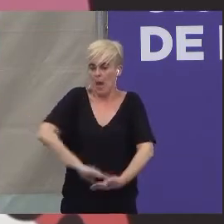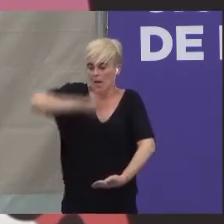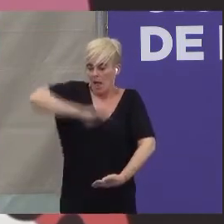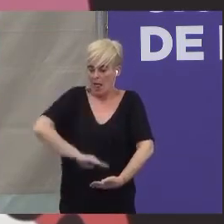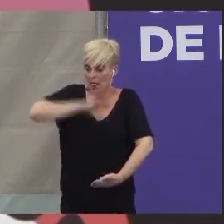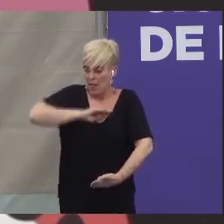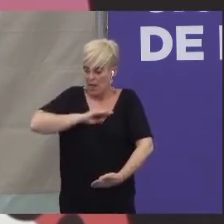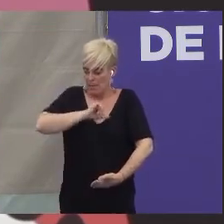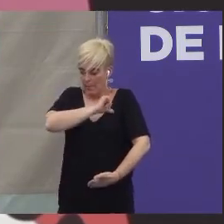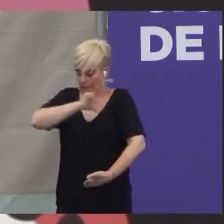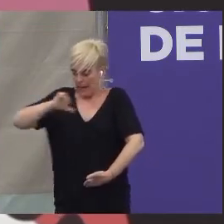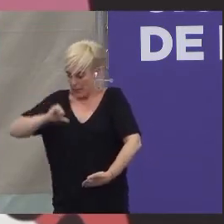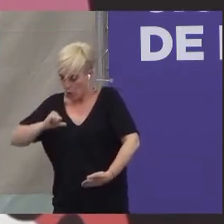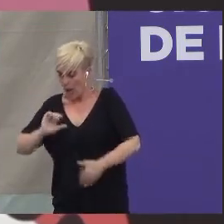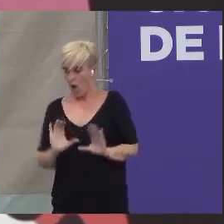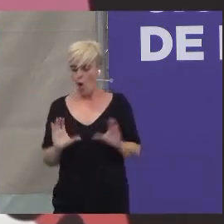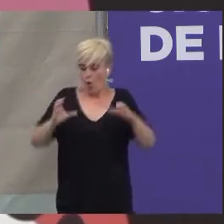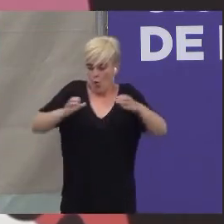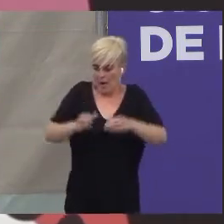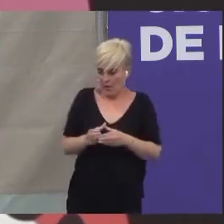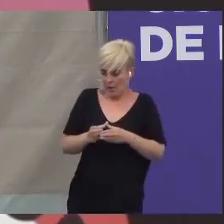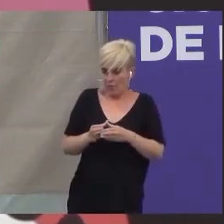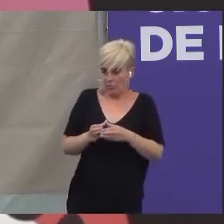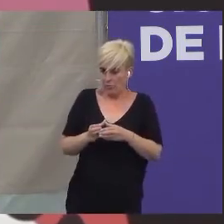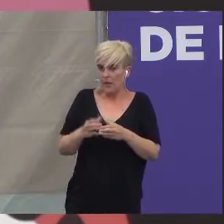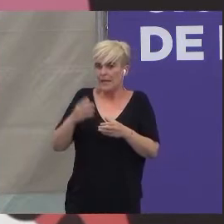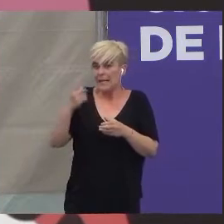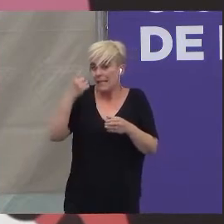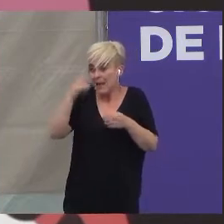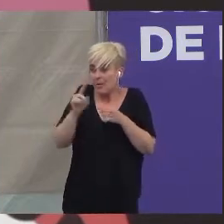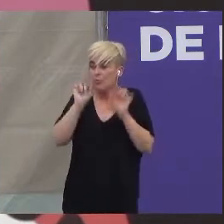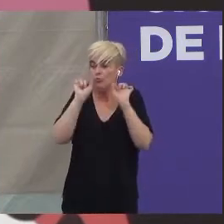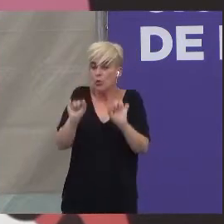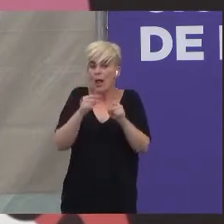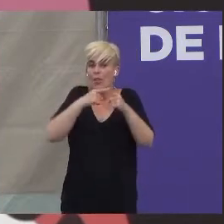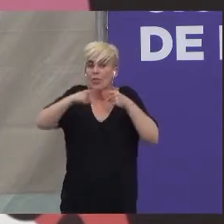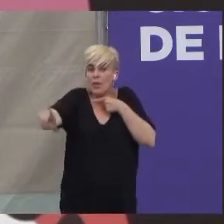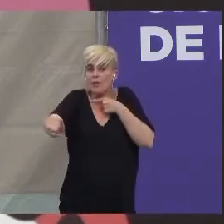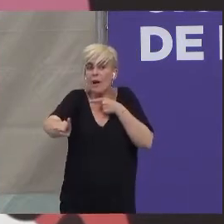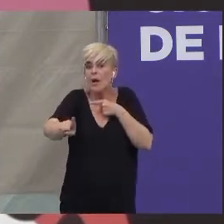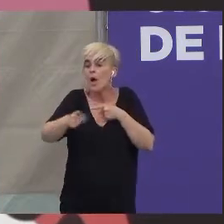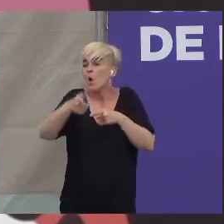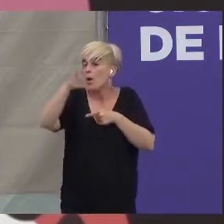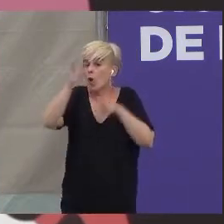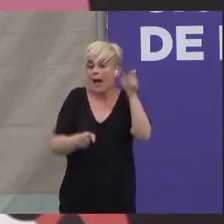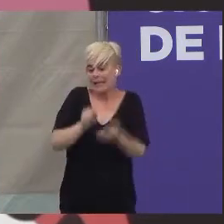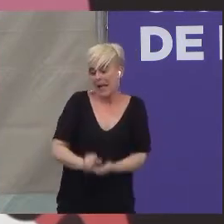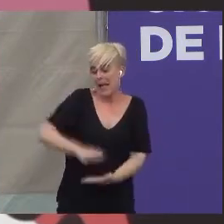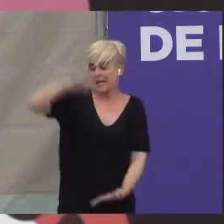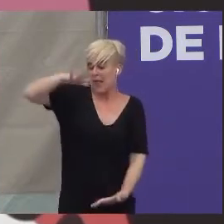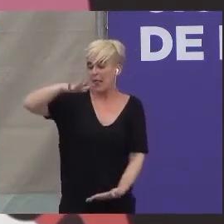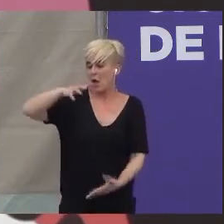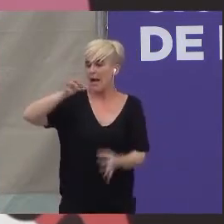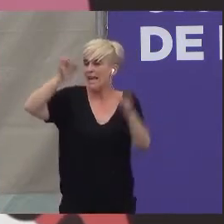personal com a organització. Sabem que és en la diferència on una persona pot créixer, no és amb